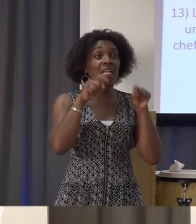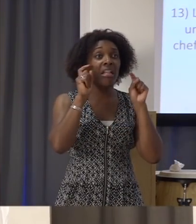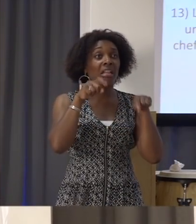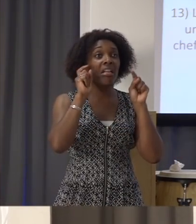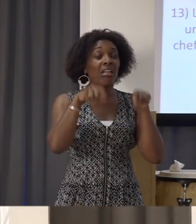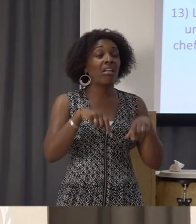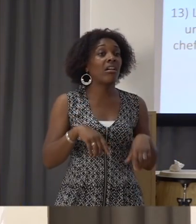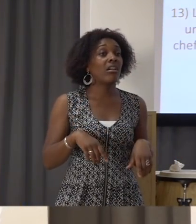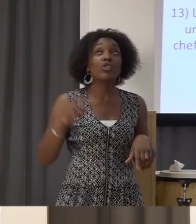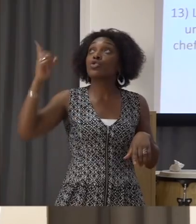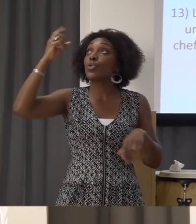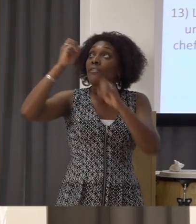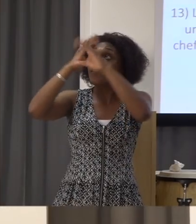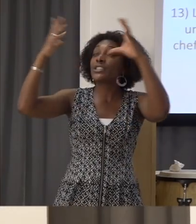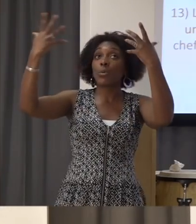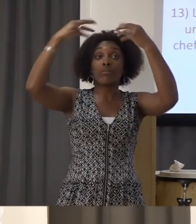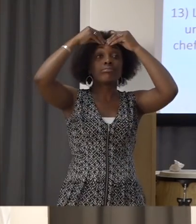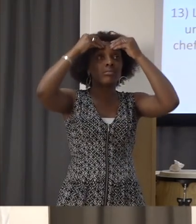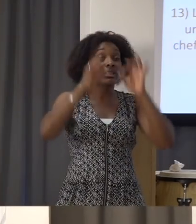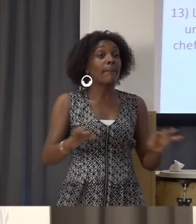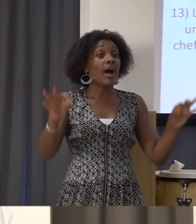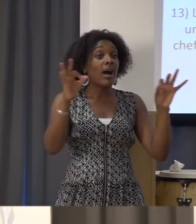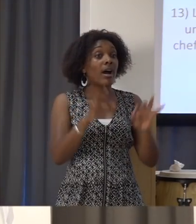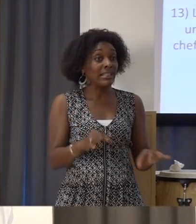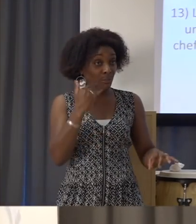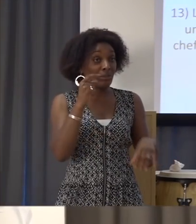Ils n'ont pas la vision de Dieu.